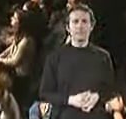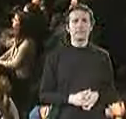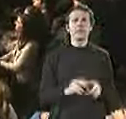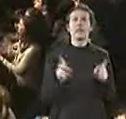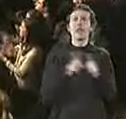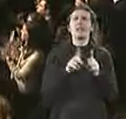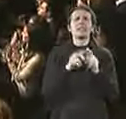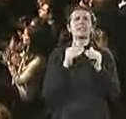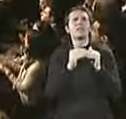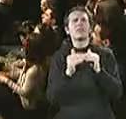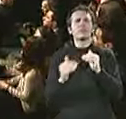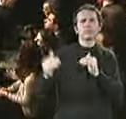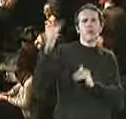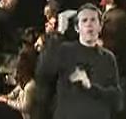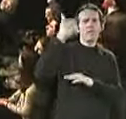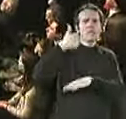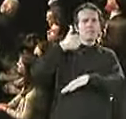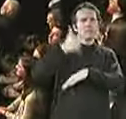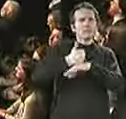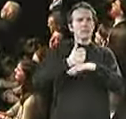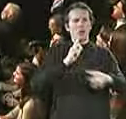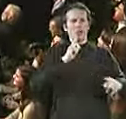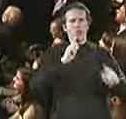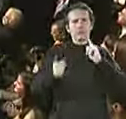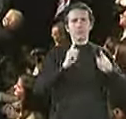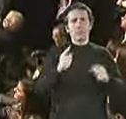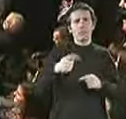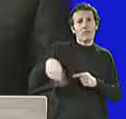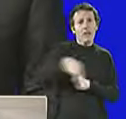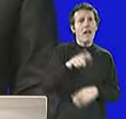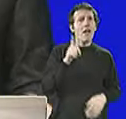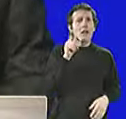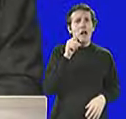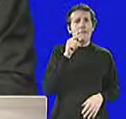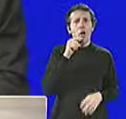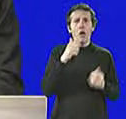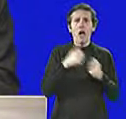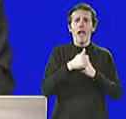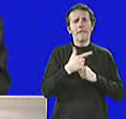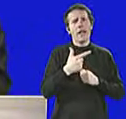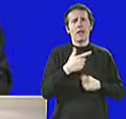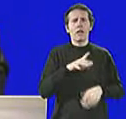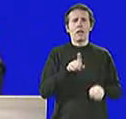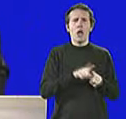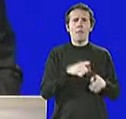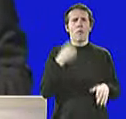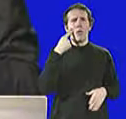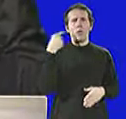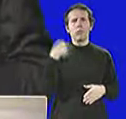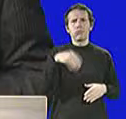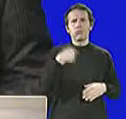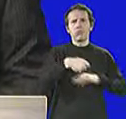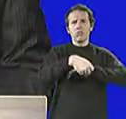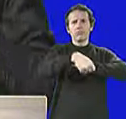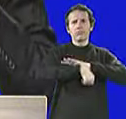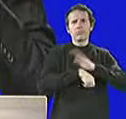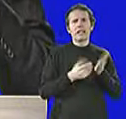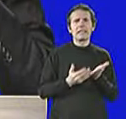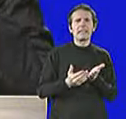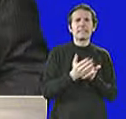de l'échelle, ceux qui lui demandent de faire des efforts se versent sans scrupule des